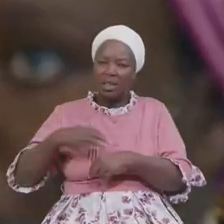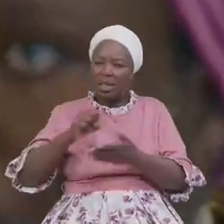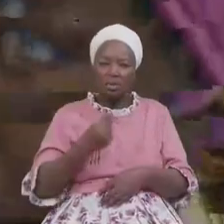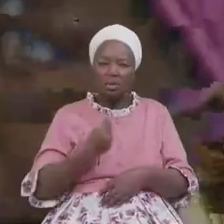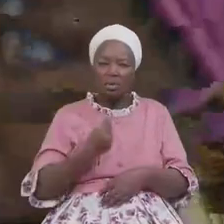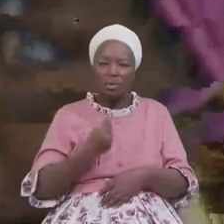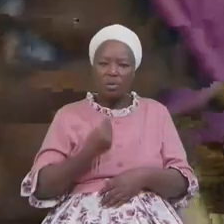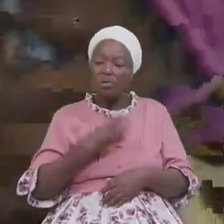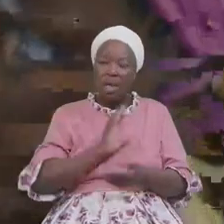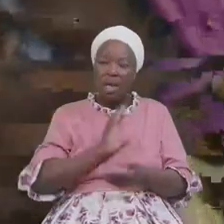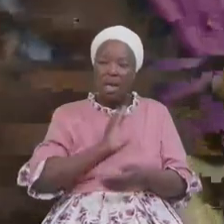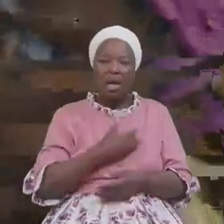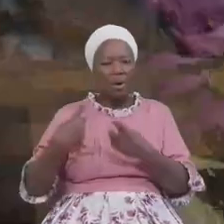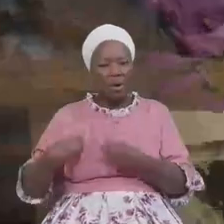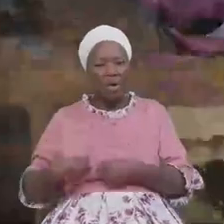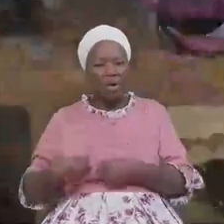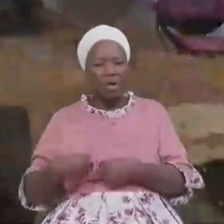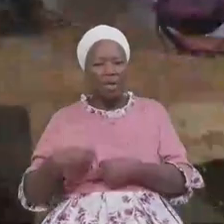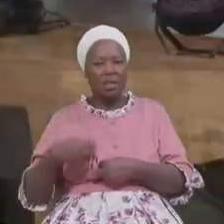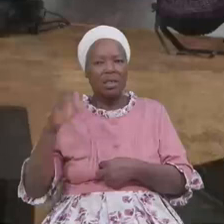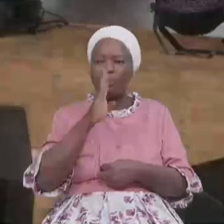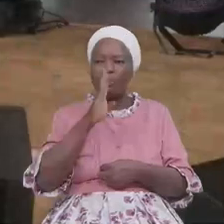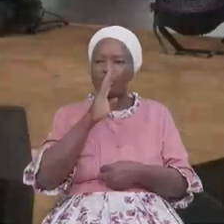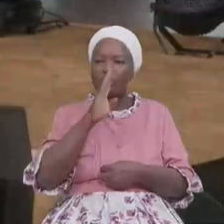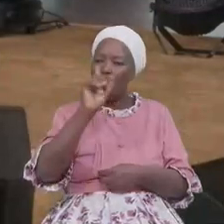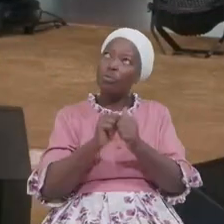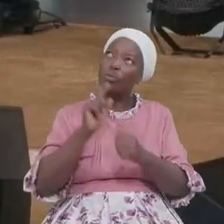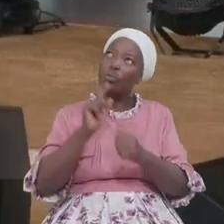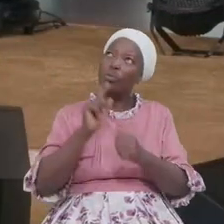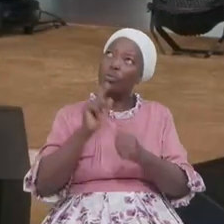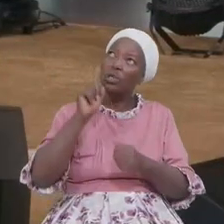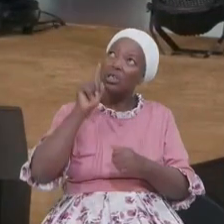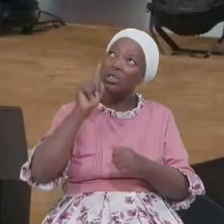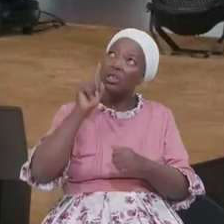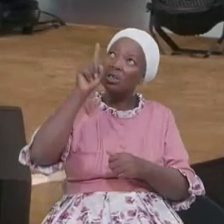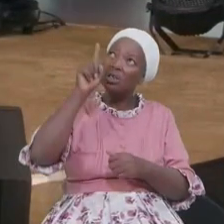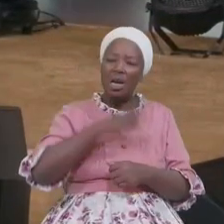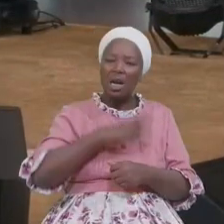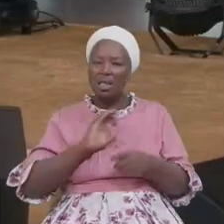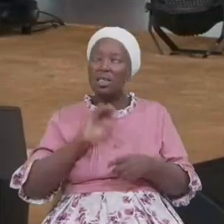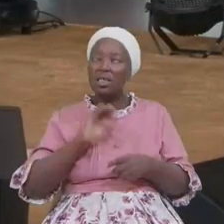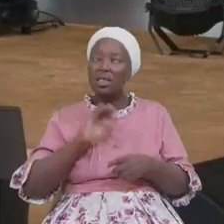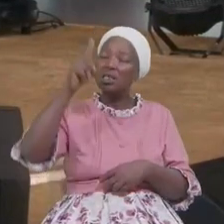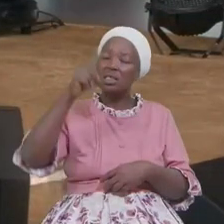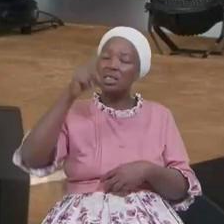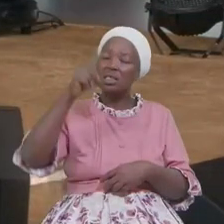que nos cœurs soient un avec lui. Son cœur un avec notre cœur.